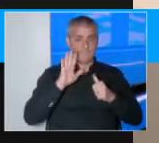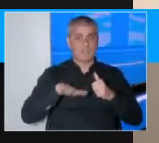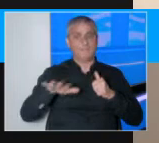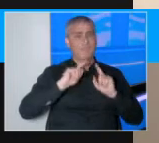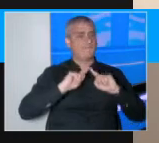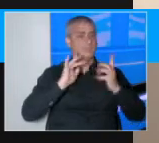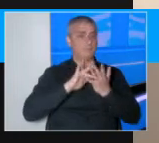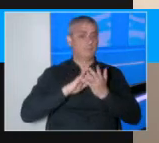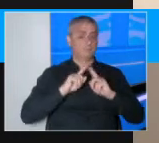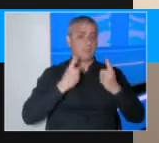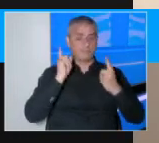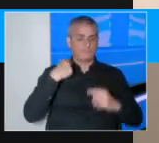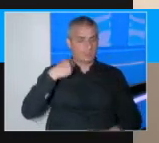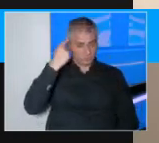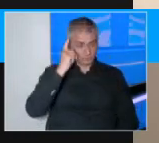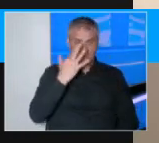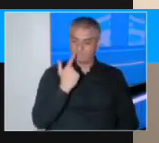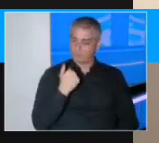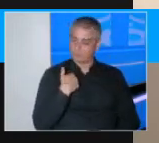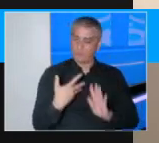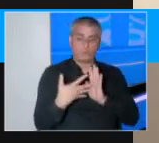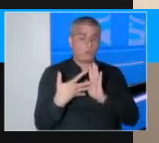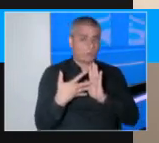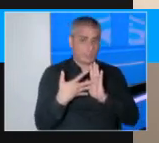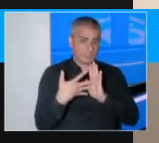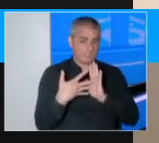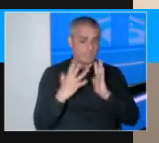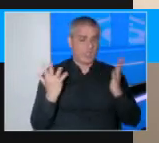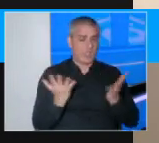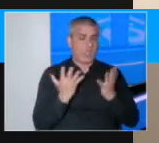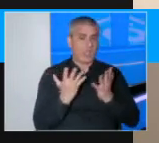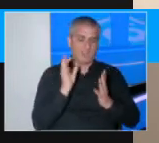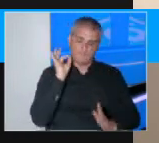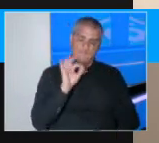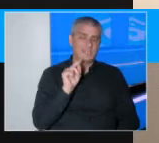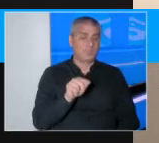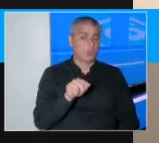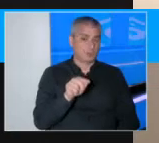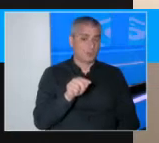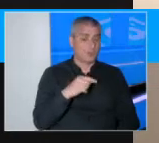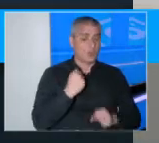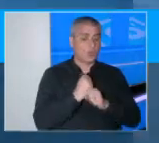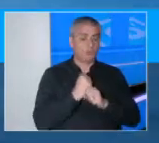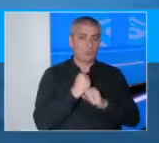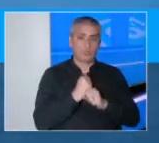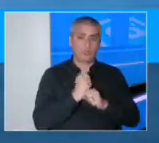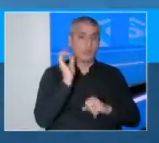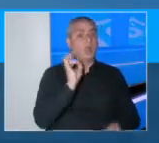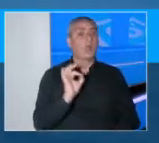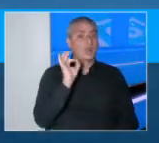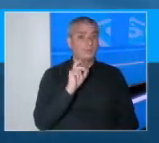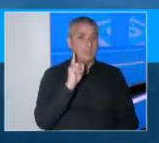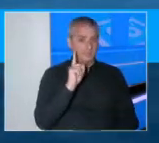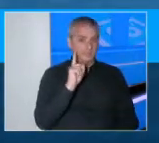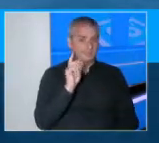למרחבים אחרים, אבל אני חושב שכשאנחנו בודקים את האופן שבו הפגיעות האלה מבוצעות,